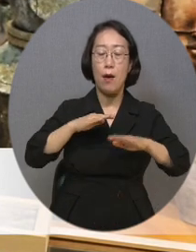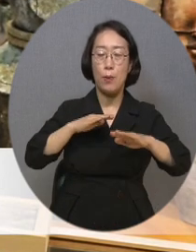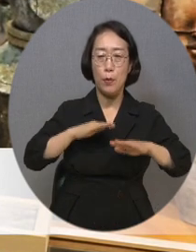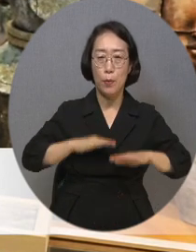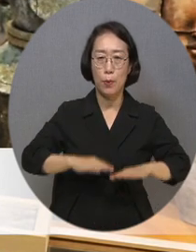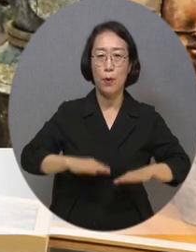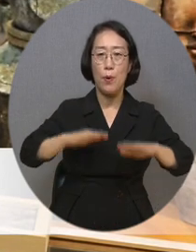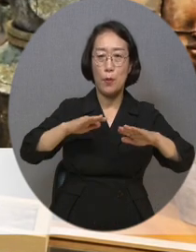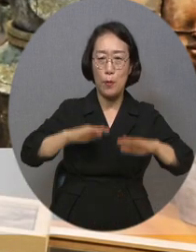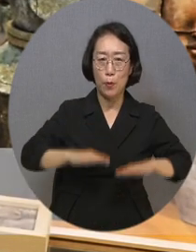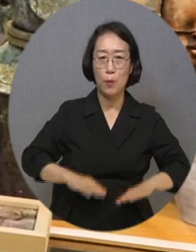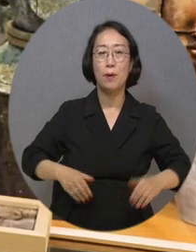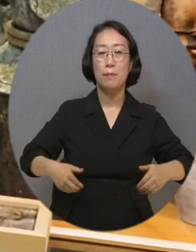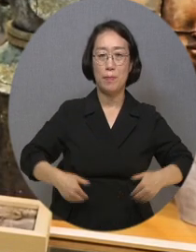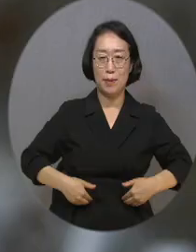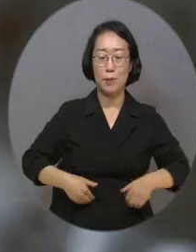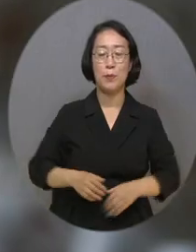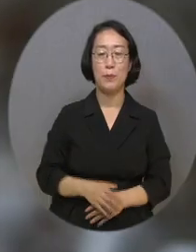굉장히 중요한 것 같아요.